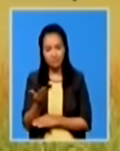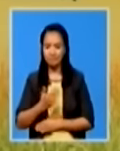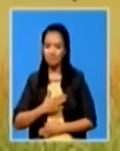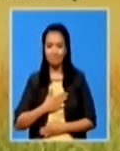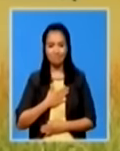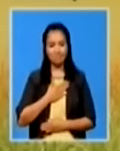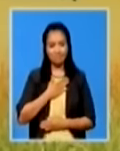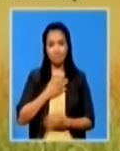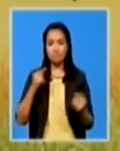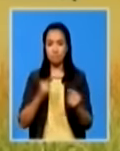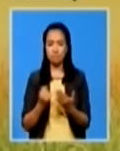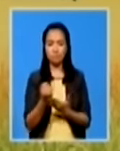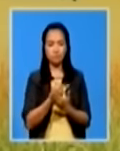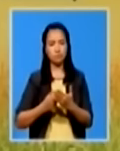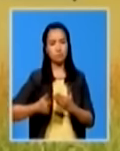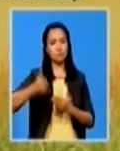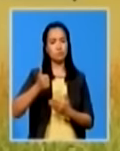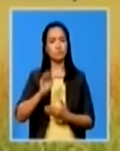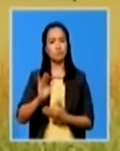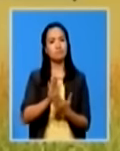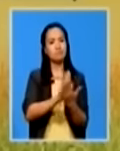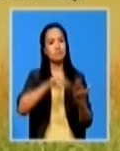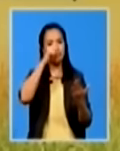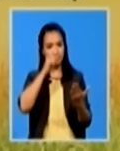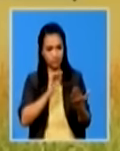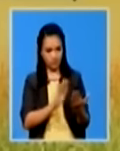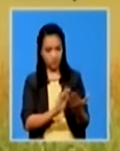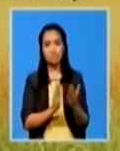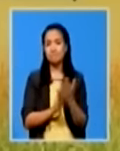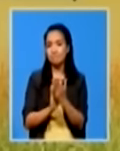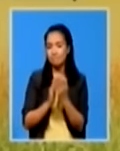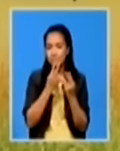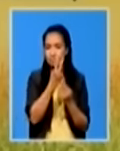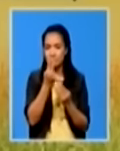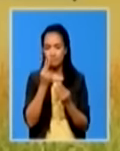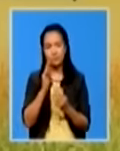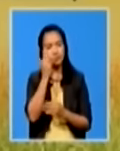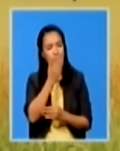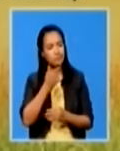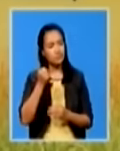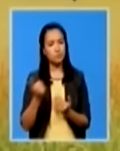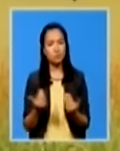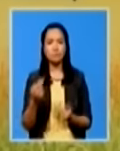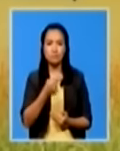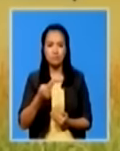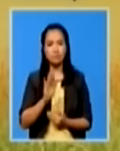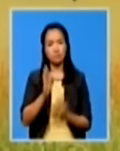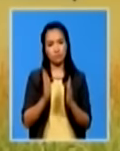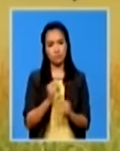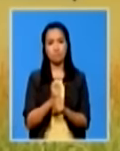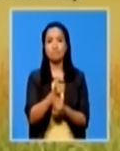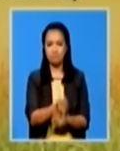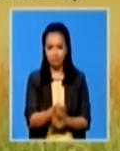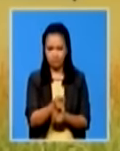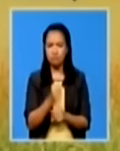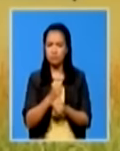ภูมิใจในศิลปะชั้นสูงของแผ่นดินและชื่นชมผลงานอันวิจิตรบรรจงของลูกหลานเกษตรกรผู้รังส